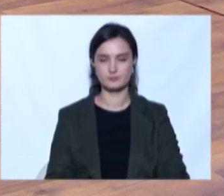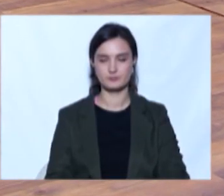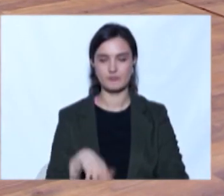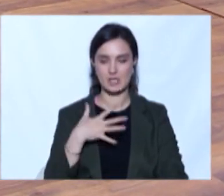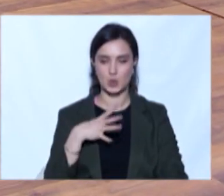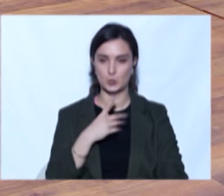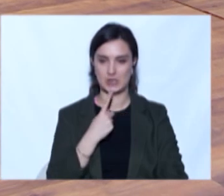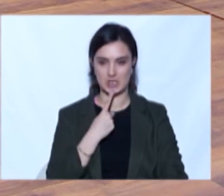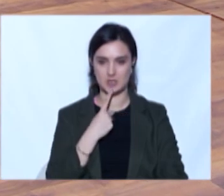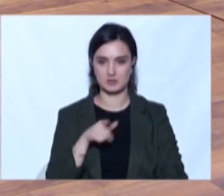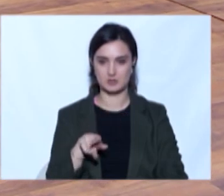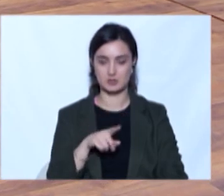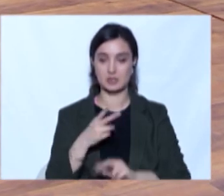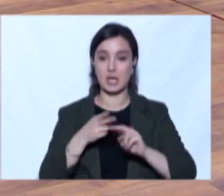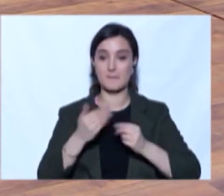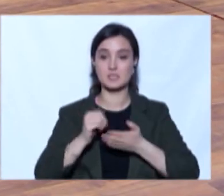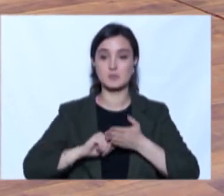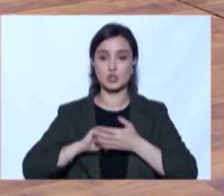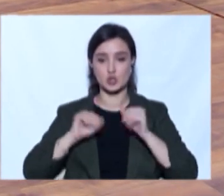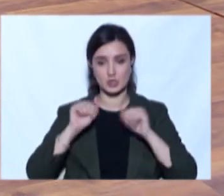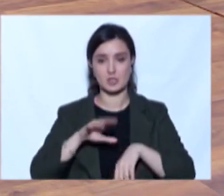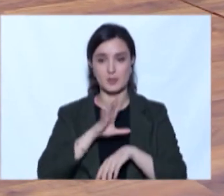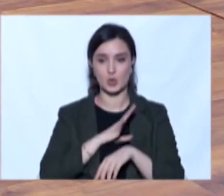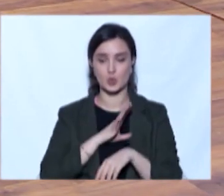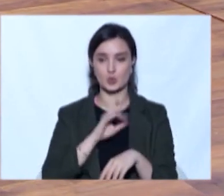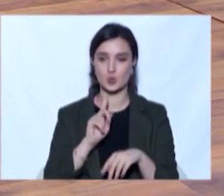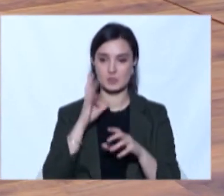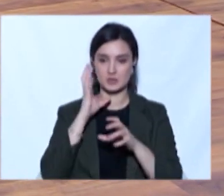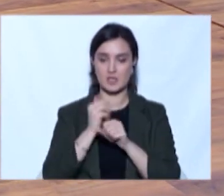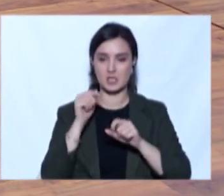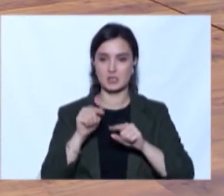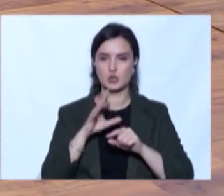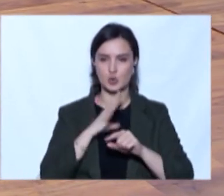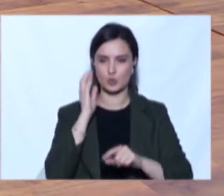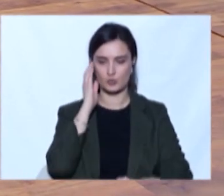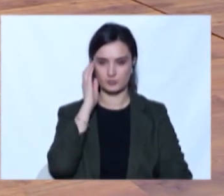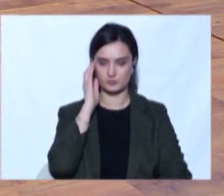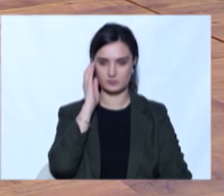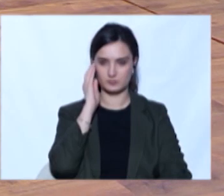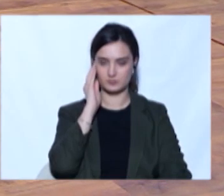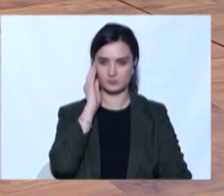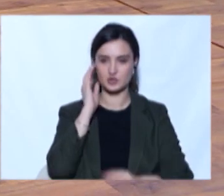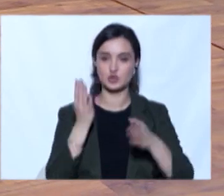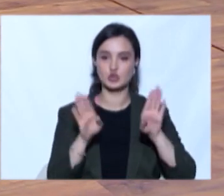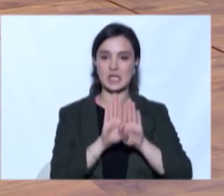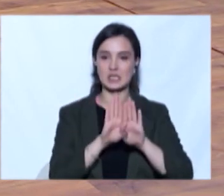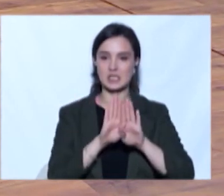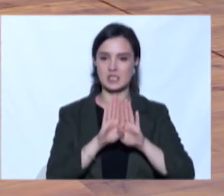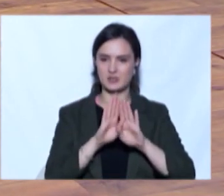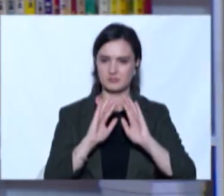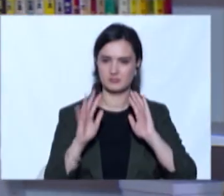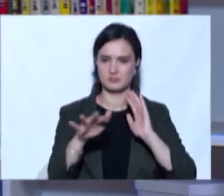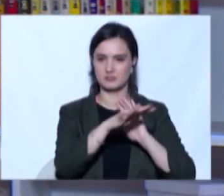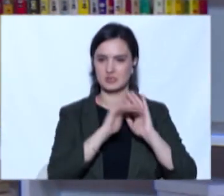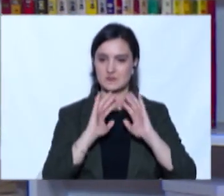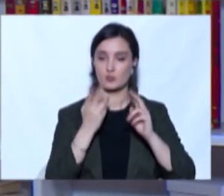ქართულ ენას და ამის მიზეზი შეიძლება იყოს ის, რომ სვანეთი მეტნაკლებად იყო ჩაკეტილი სივრცე დიდი ხნის განმავლობაში,